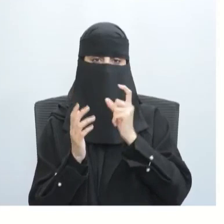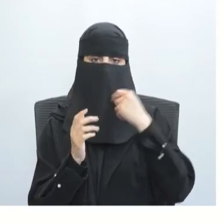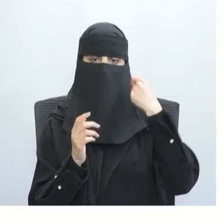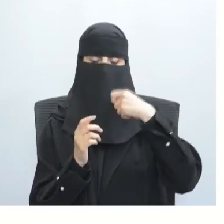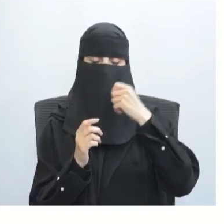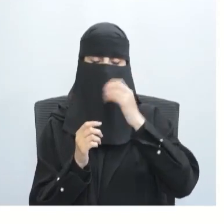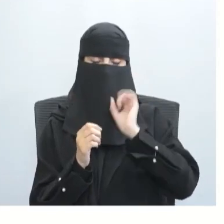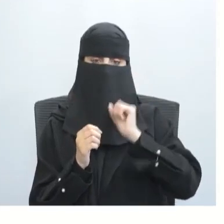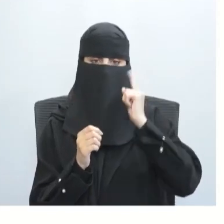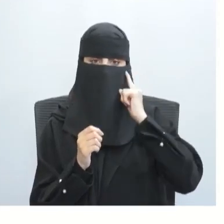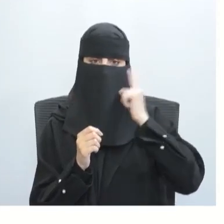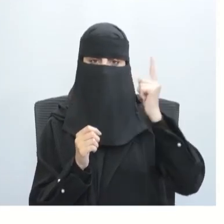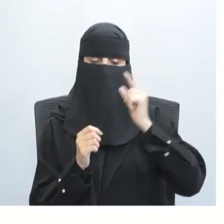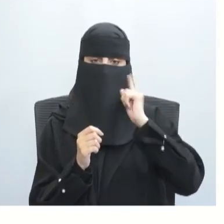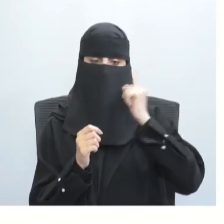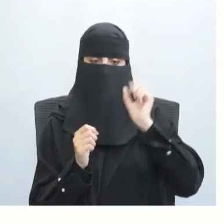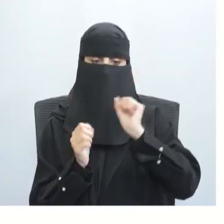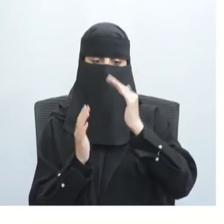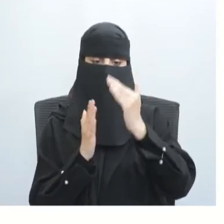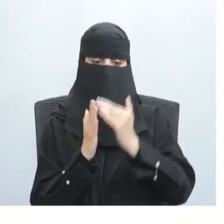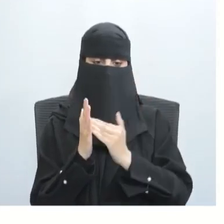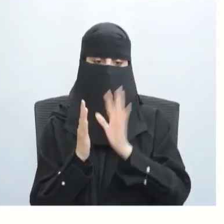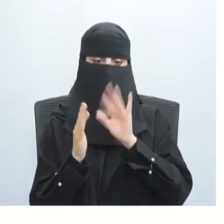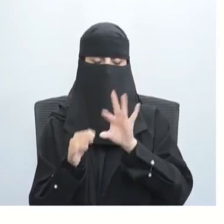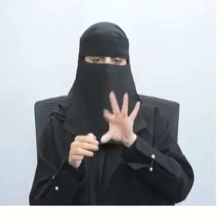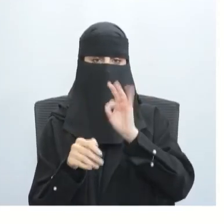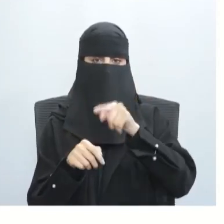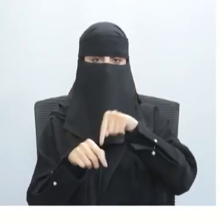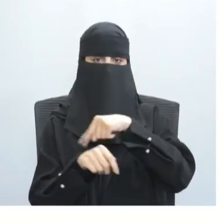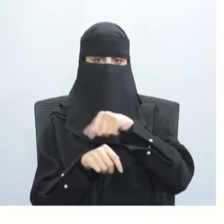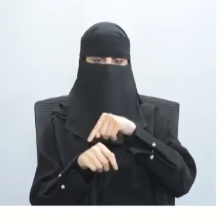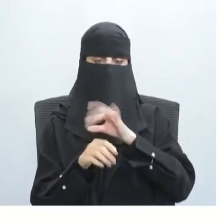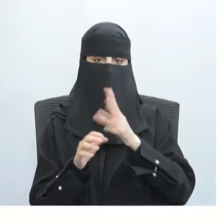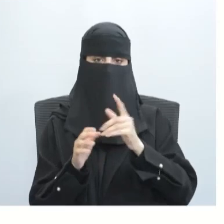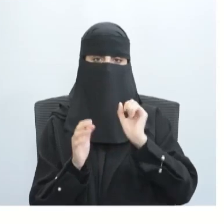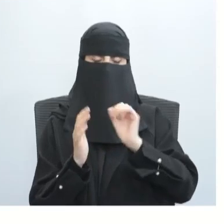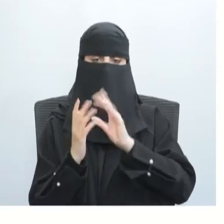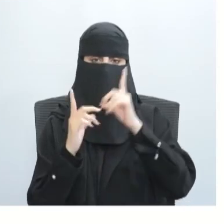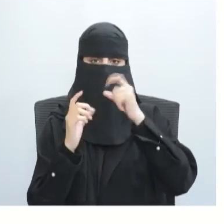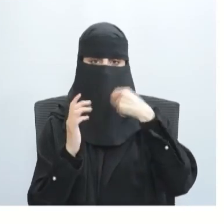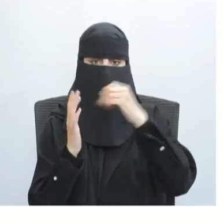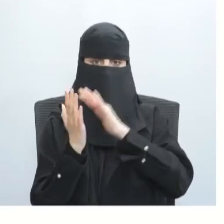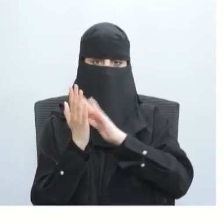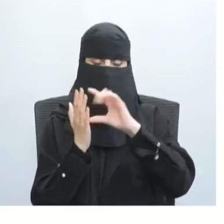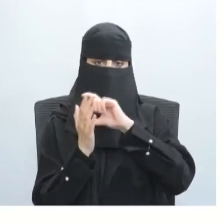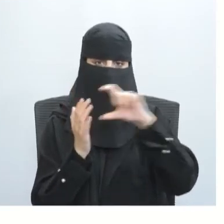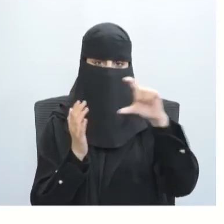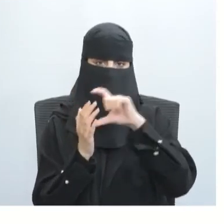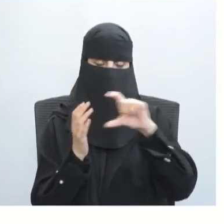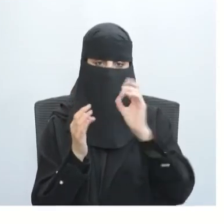ايضا استطيع اختيار التايم لاين فلتر ايضا هنا